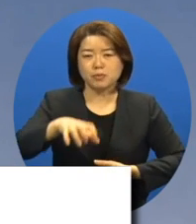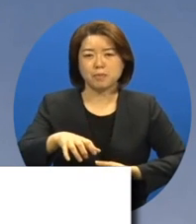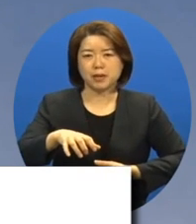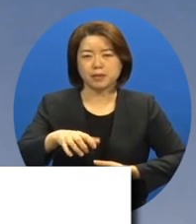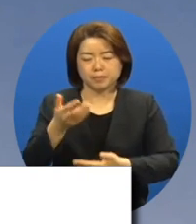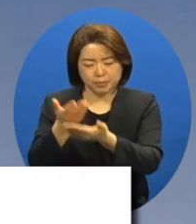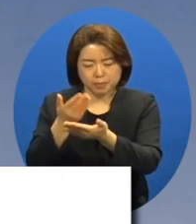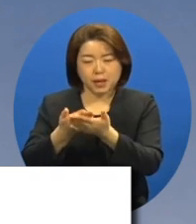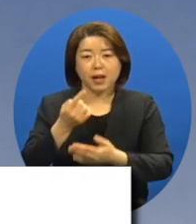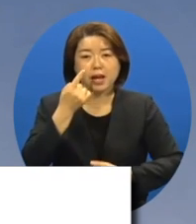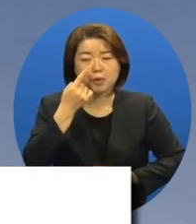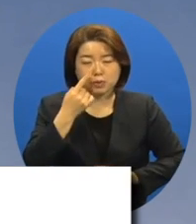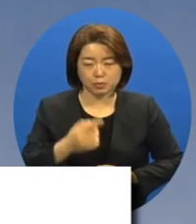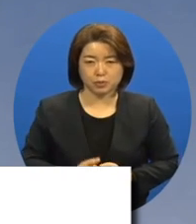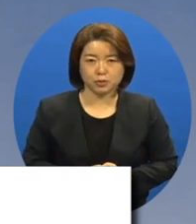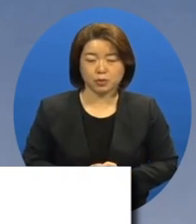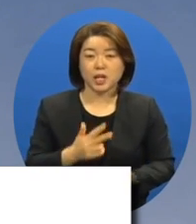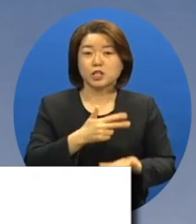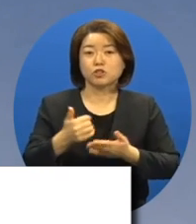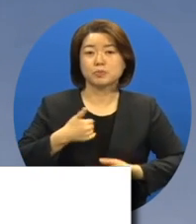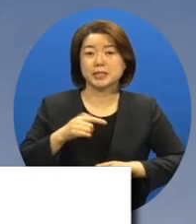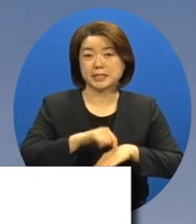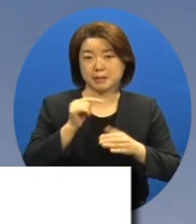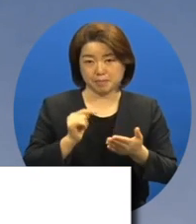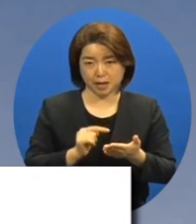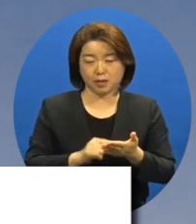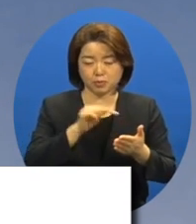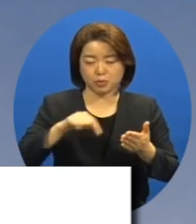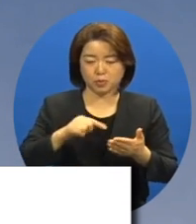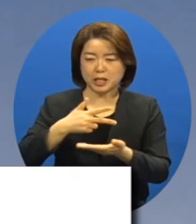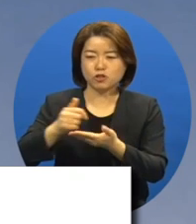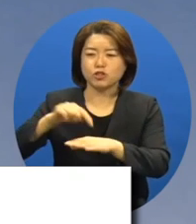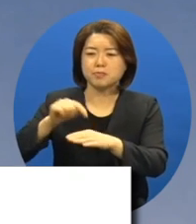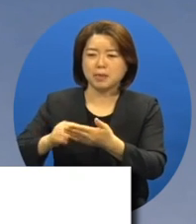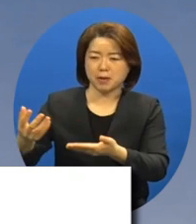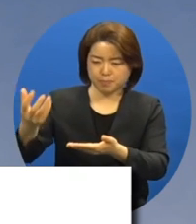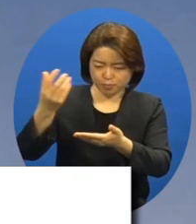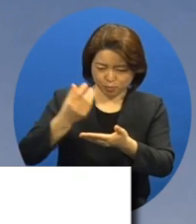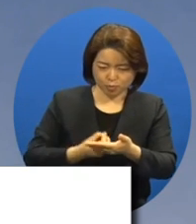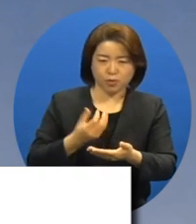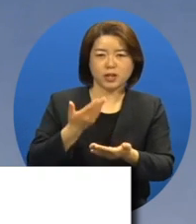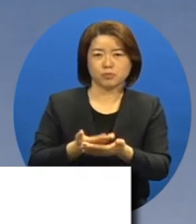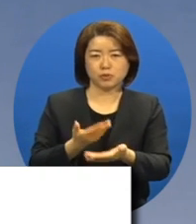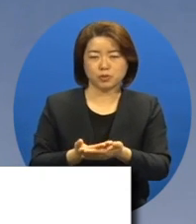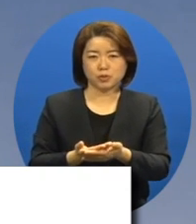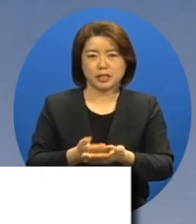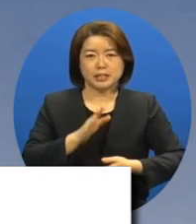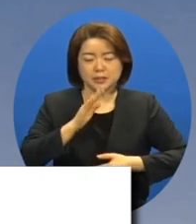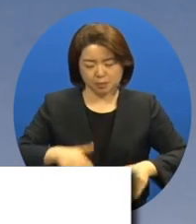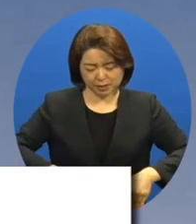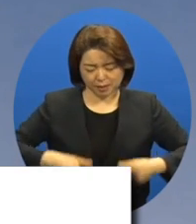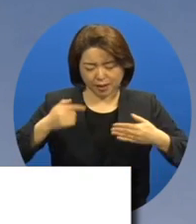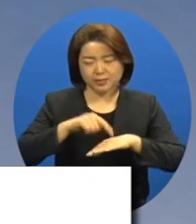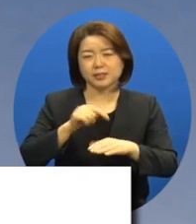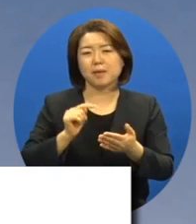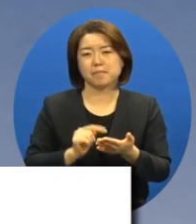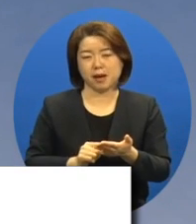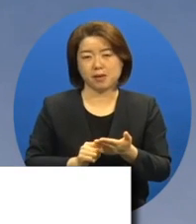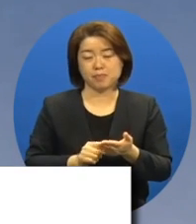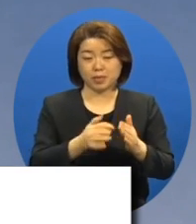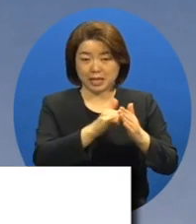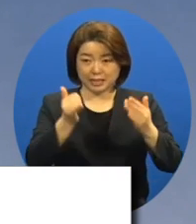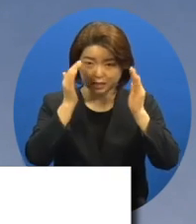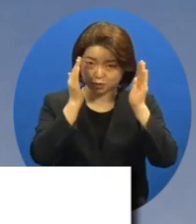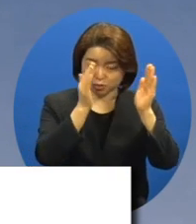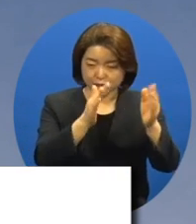주님 제 마음에 주에 마음을 부어 주십시오 정말 따뜻한 나오 가족을